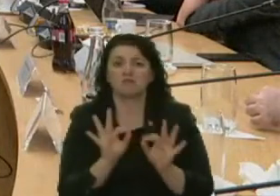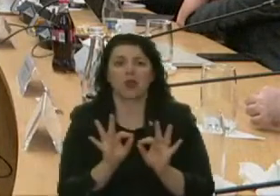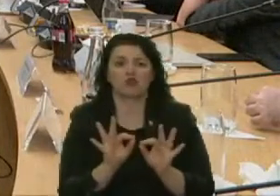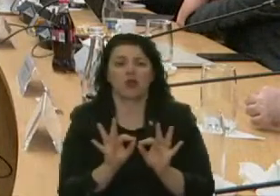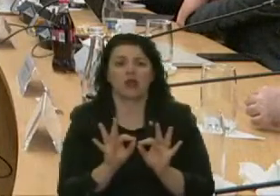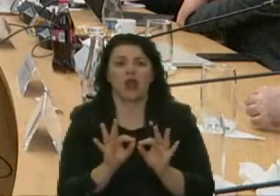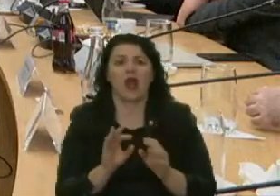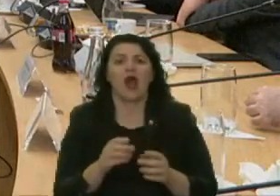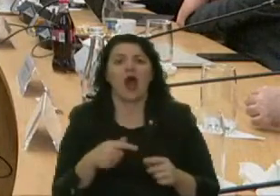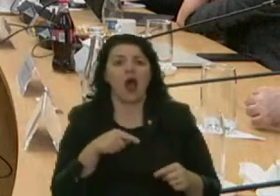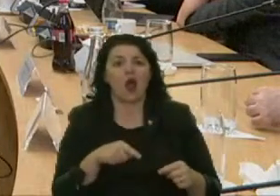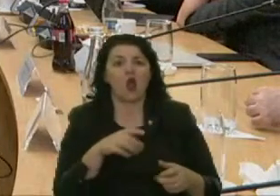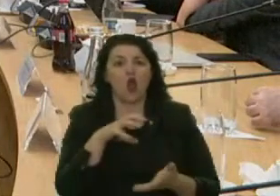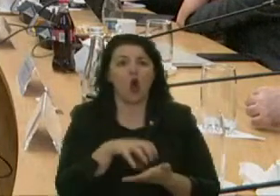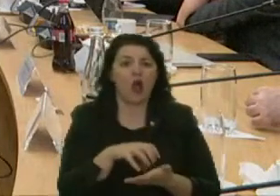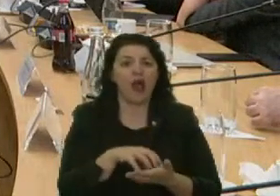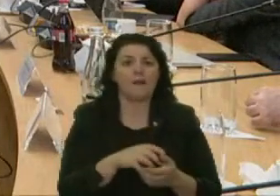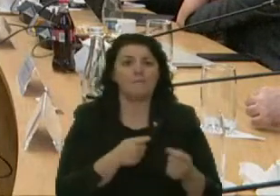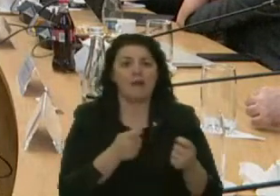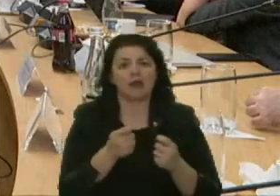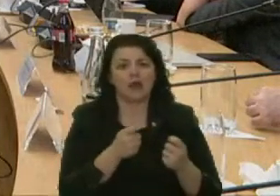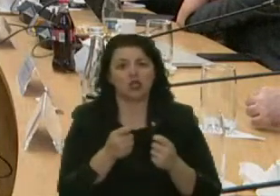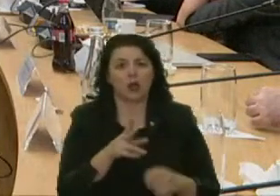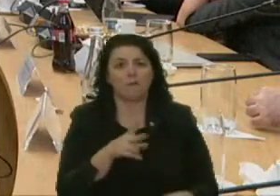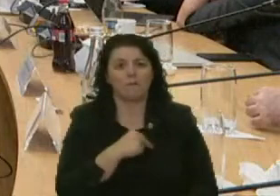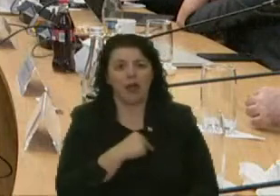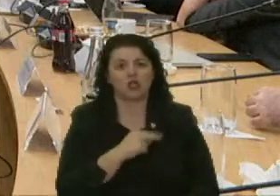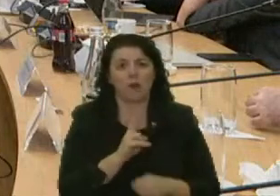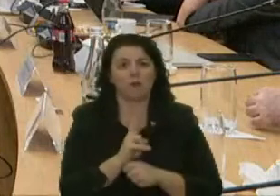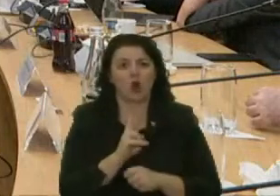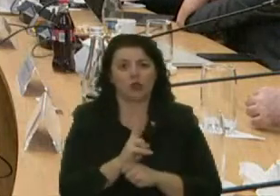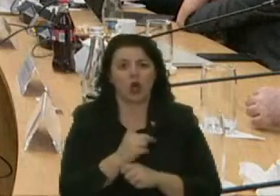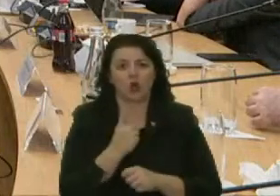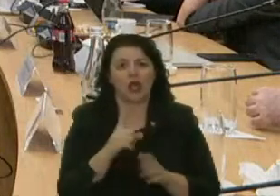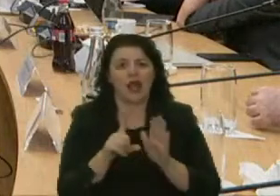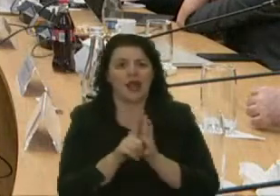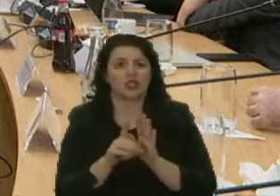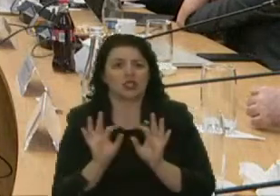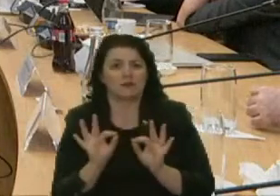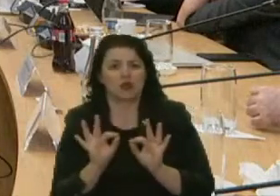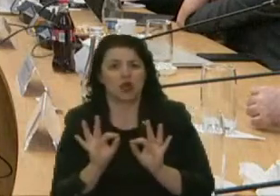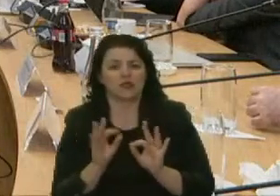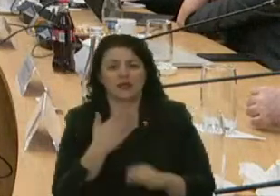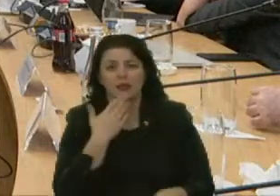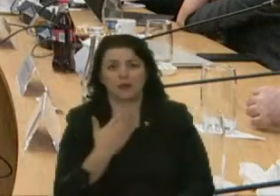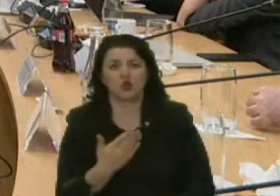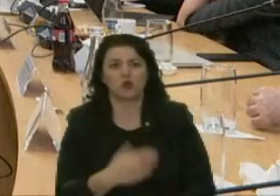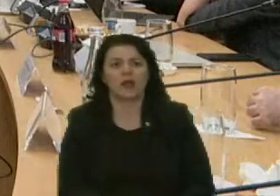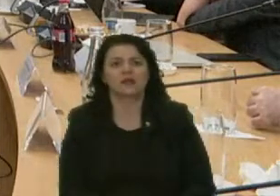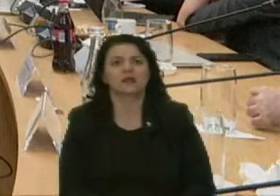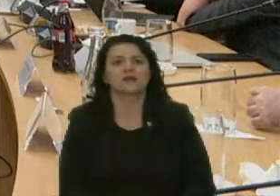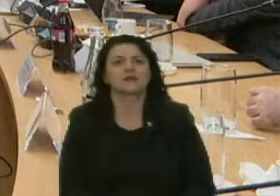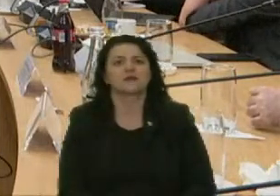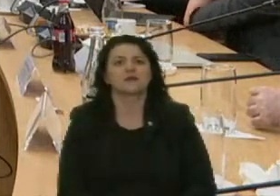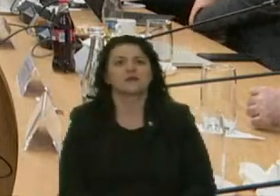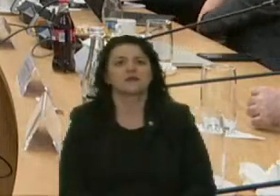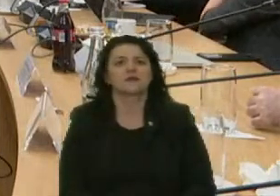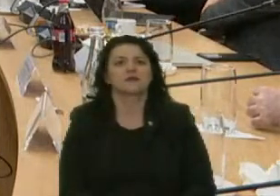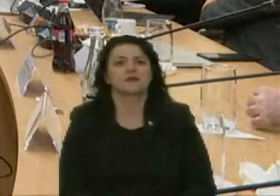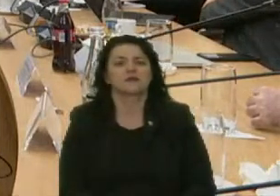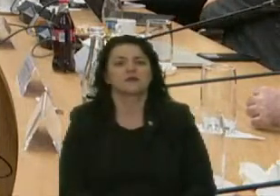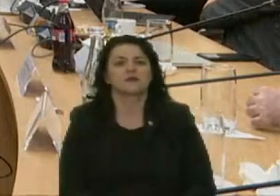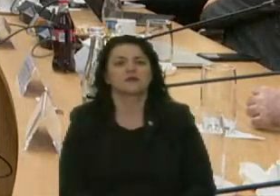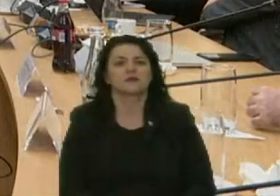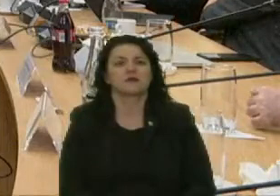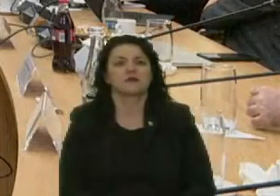artiștilor locali și managerii locali merită Protecția unei legi specializate Mulțumesc Mulțumesc vă